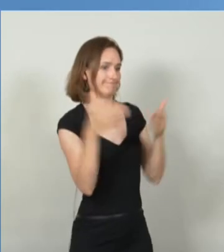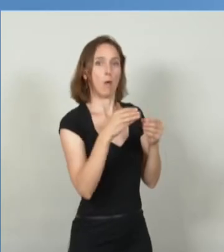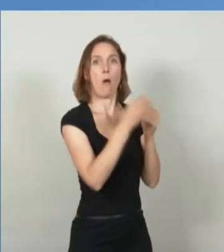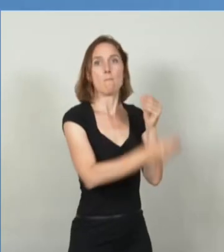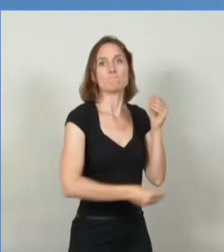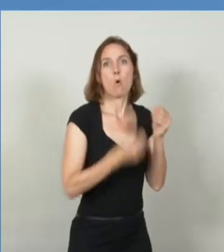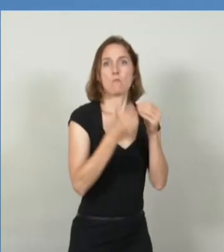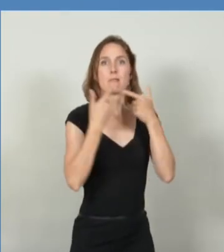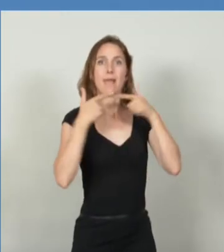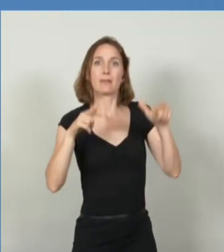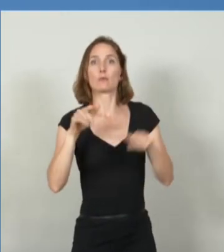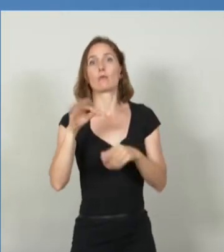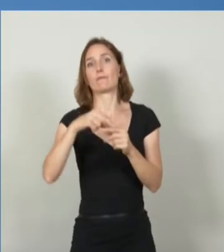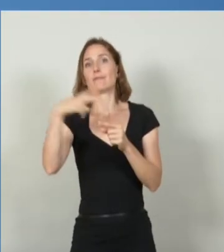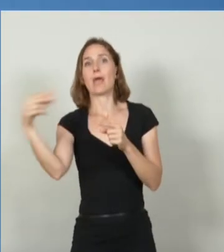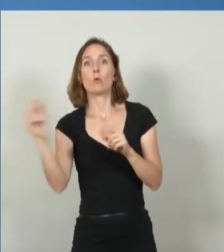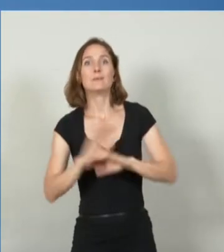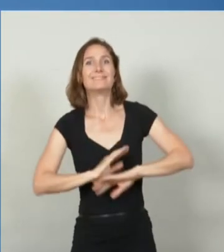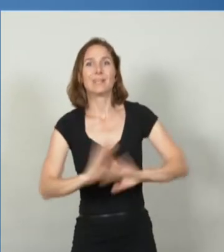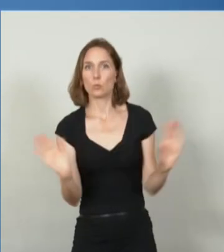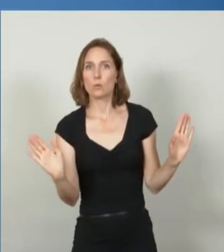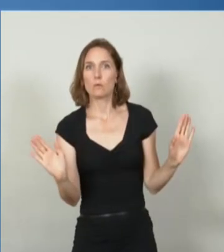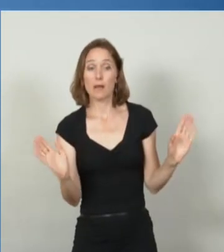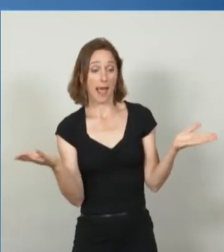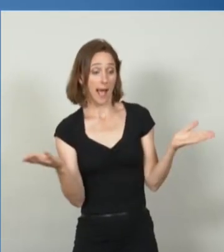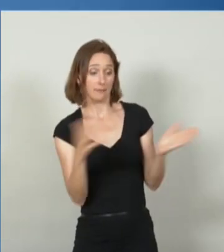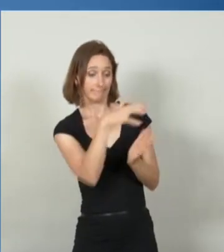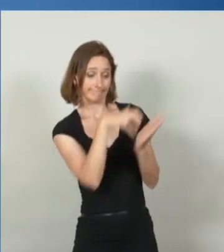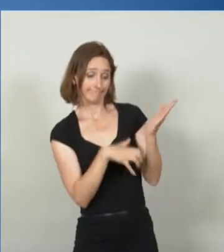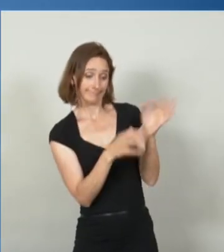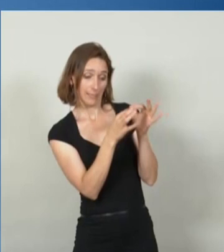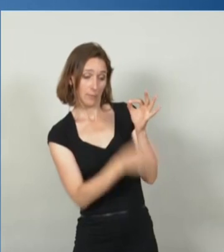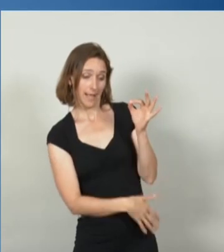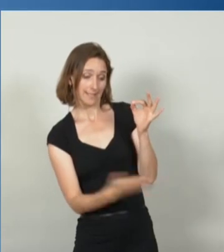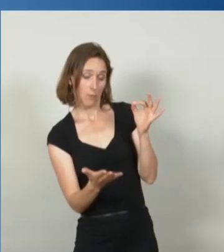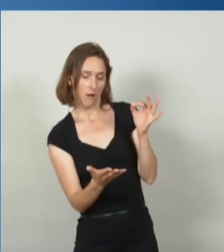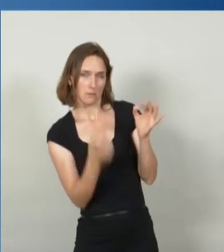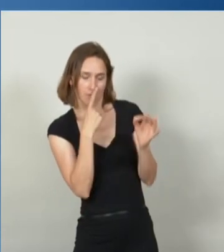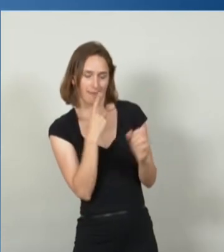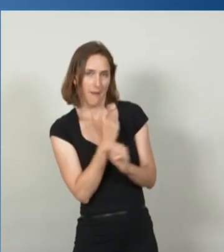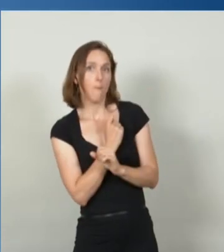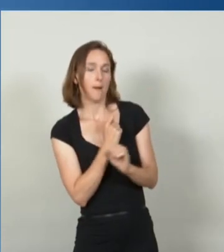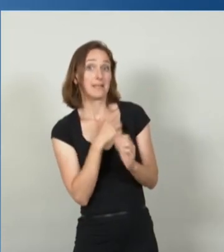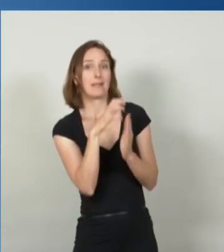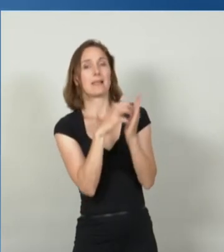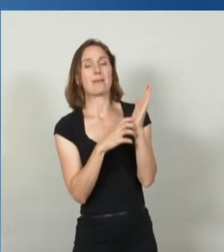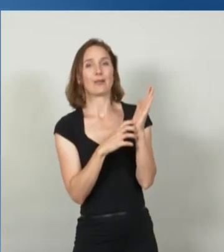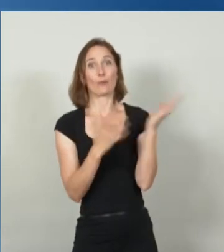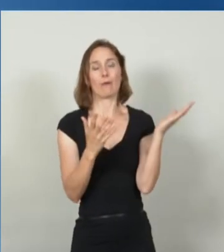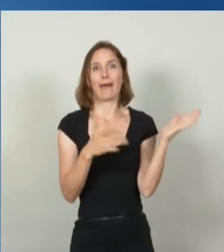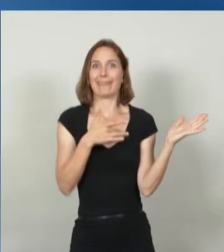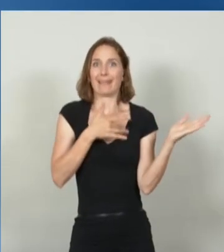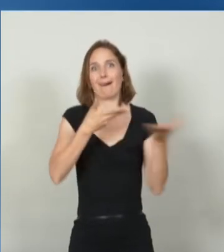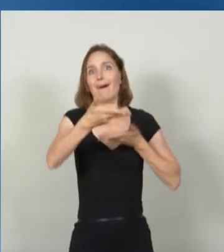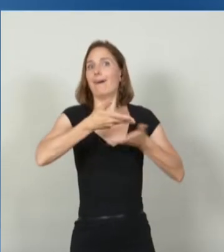Libération et Le Figaro et que distille et c'est là que ça vaut son pesant de cacahuètes encore une fois il y a des délibérations qui valent le détour